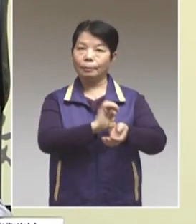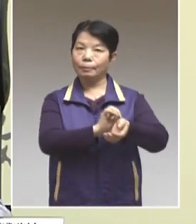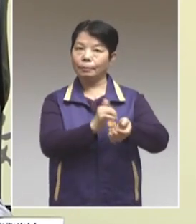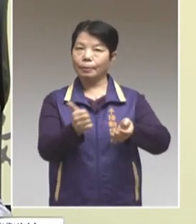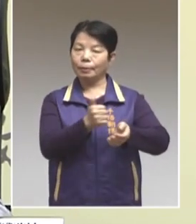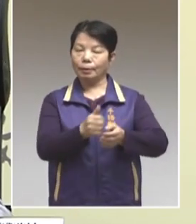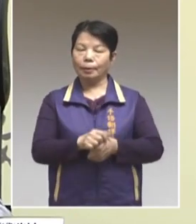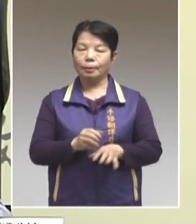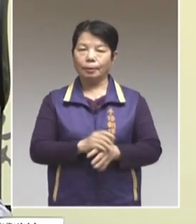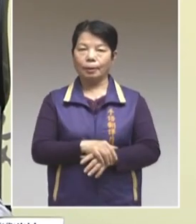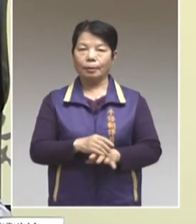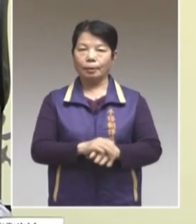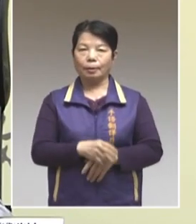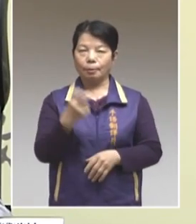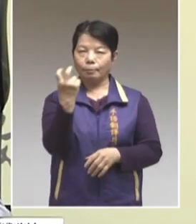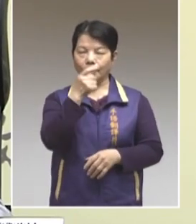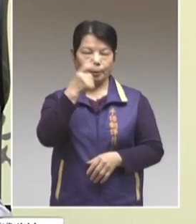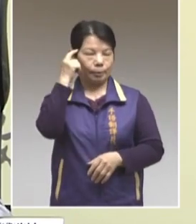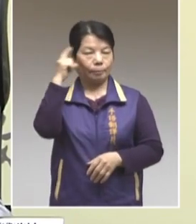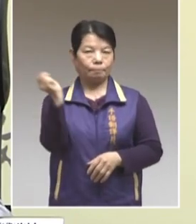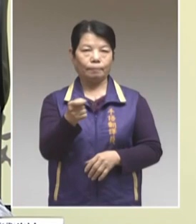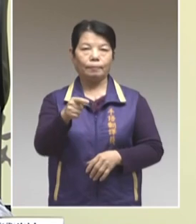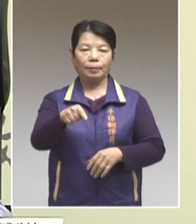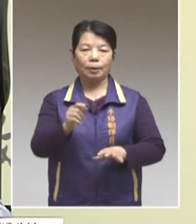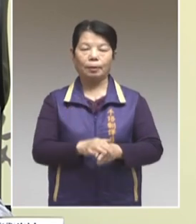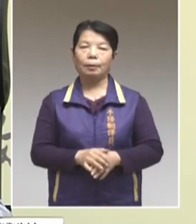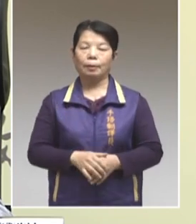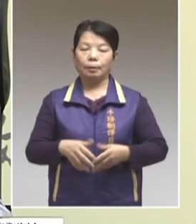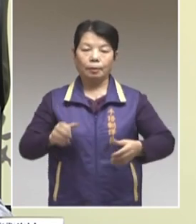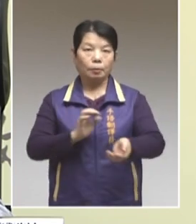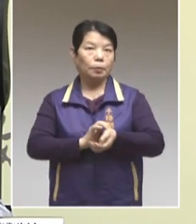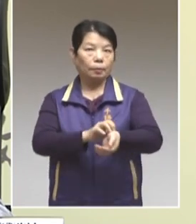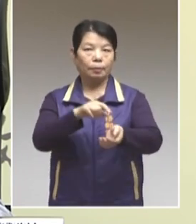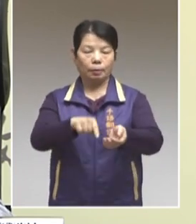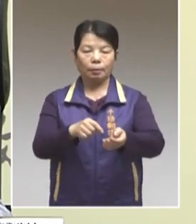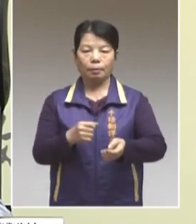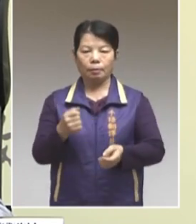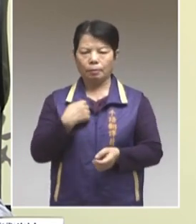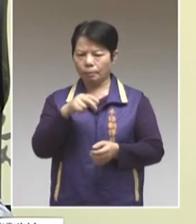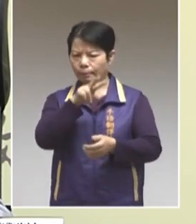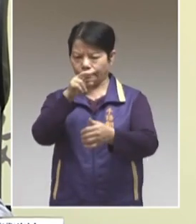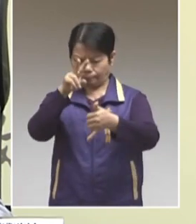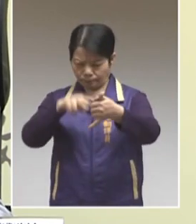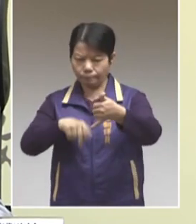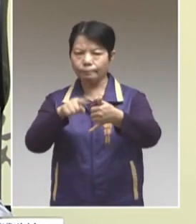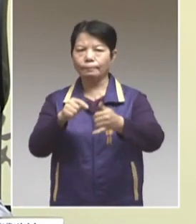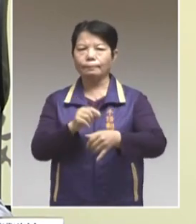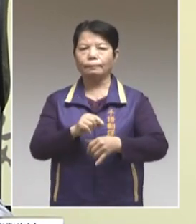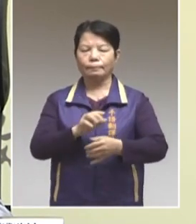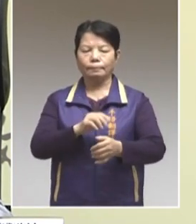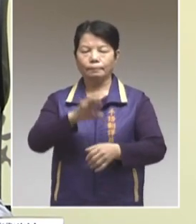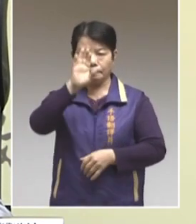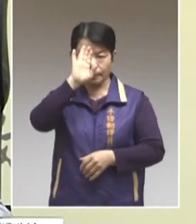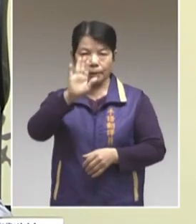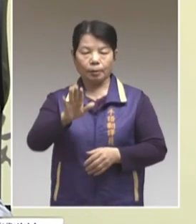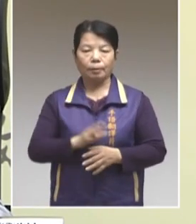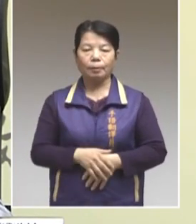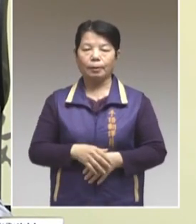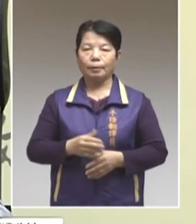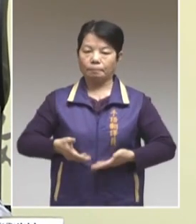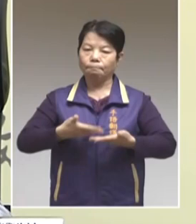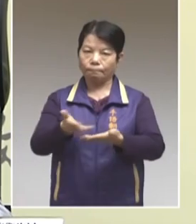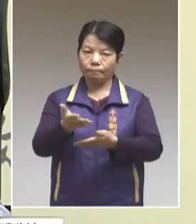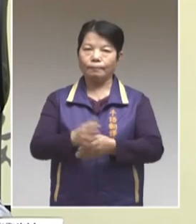这边的警觉，在他就医的过程里面，意识到他的一个症状。那就给予他居家快筛试